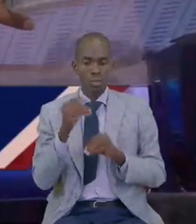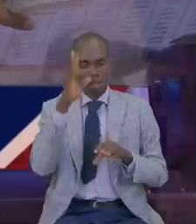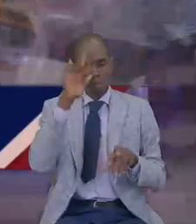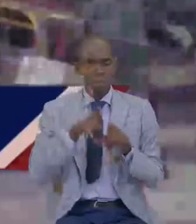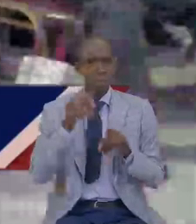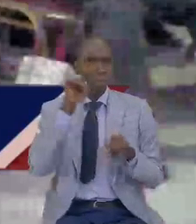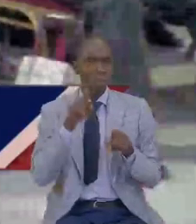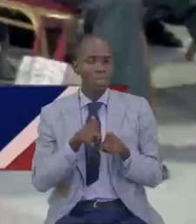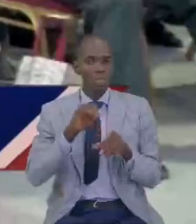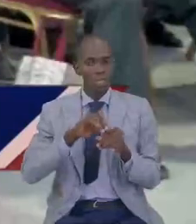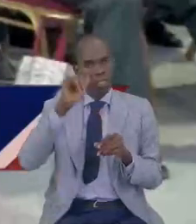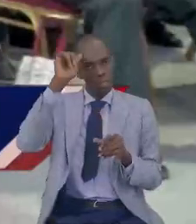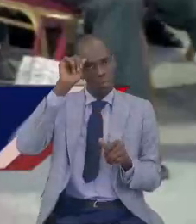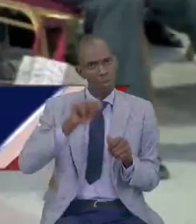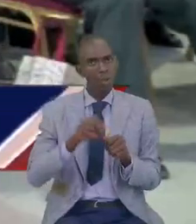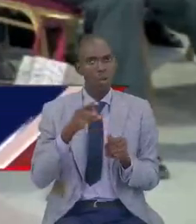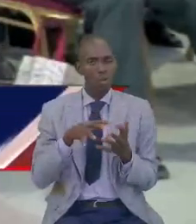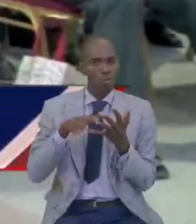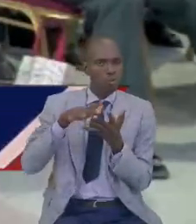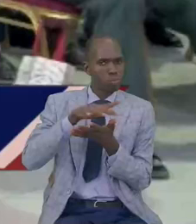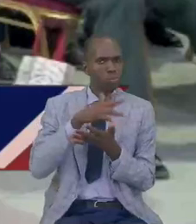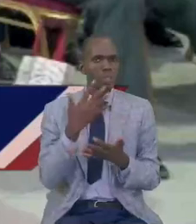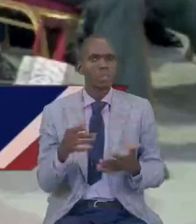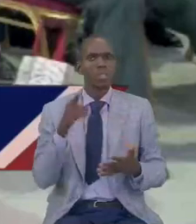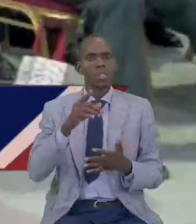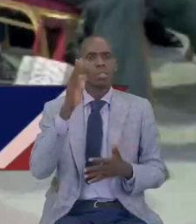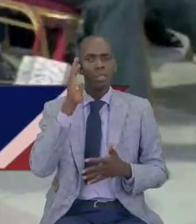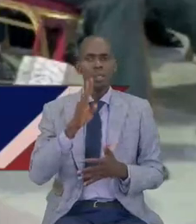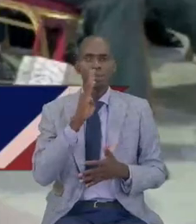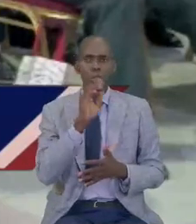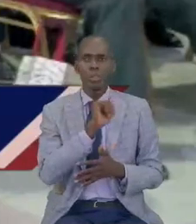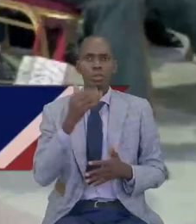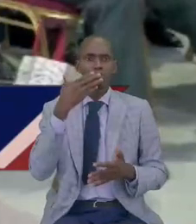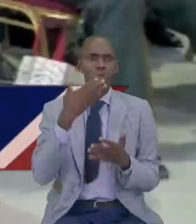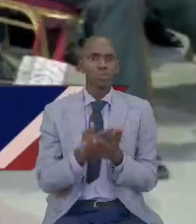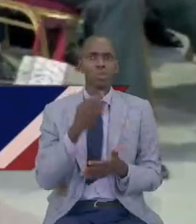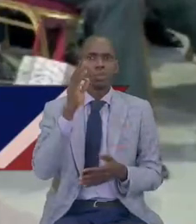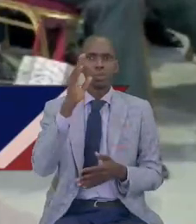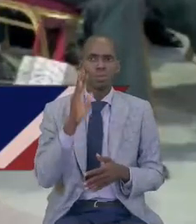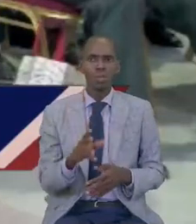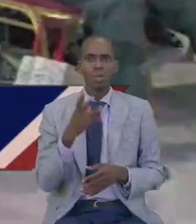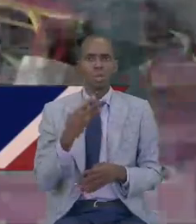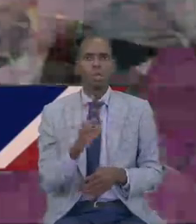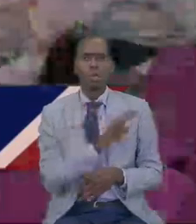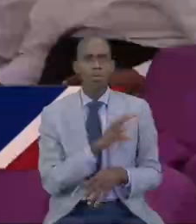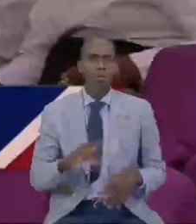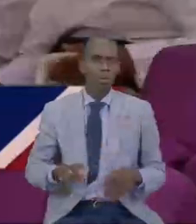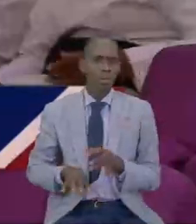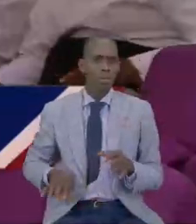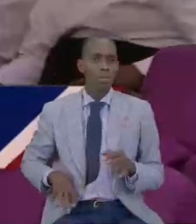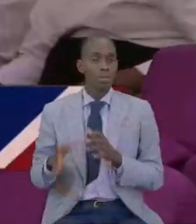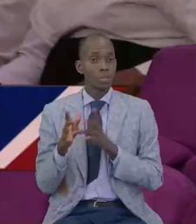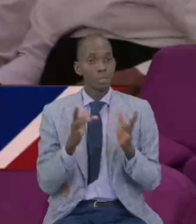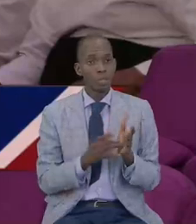En exposant ces choses aux frères, tu seras un bon ministre de Jésus-Christ, nourri des paroles, de la